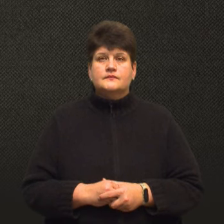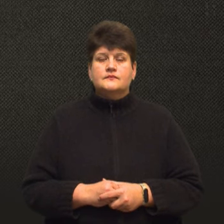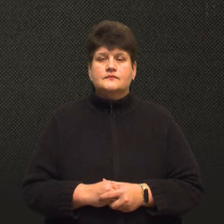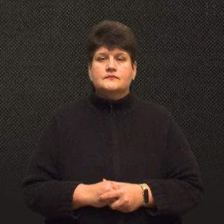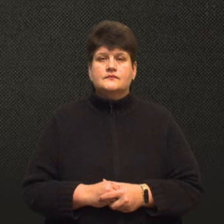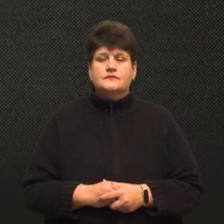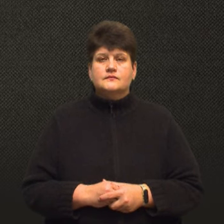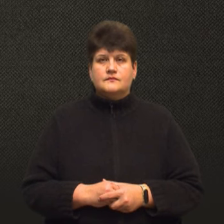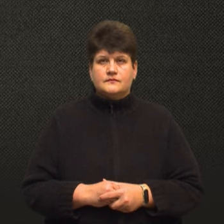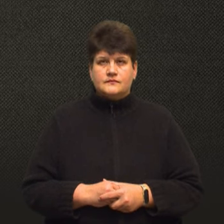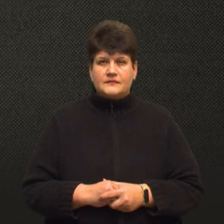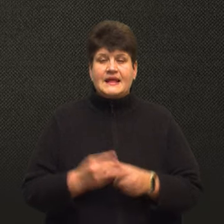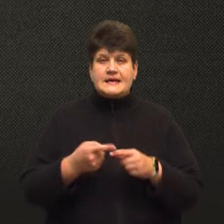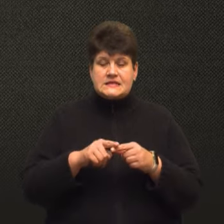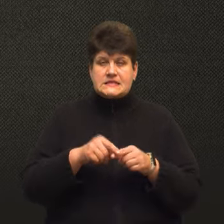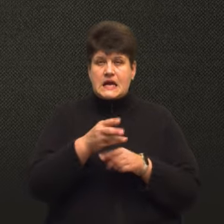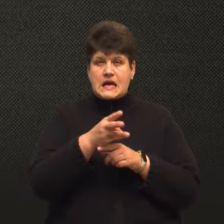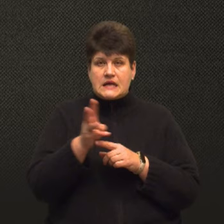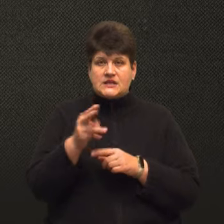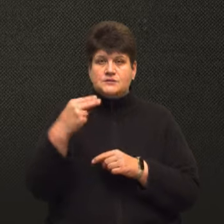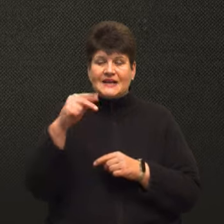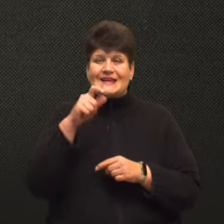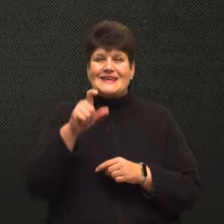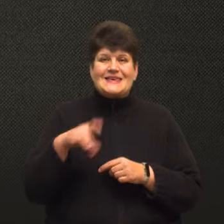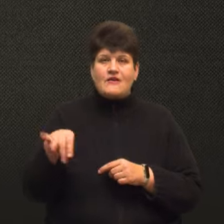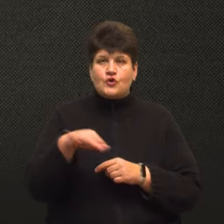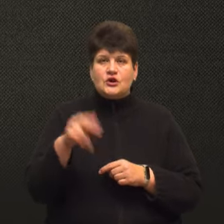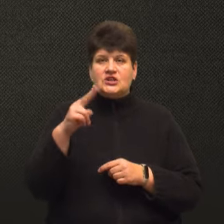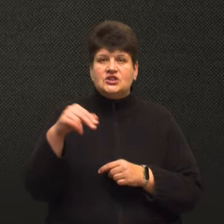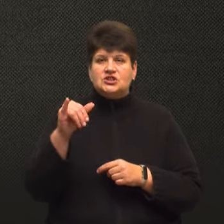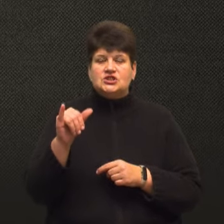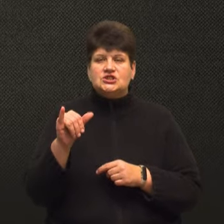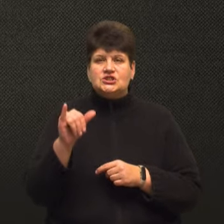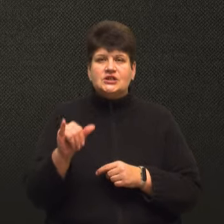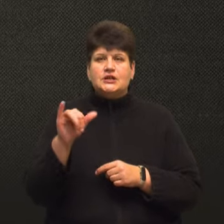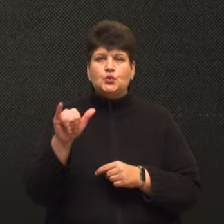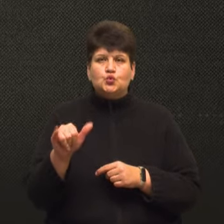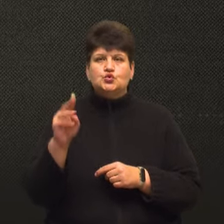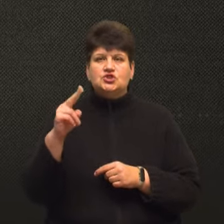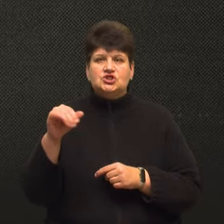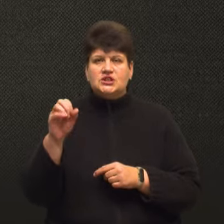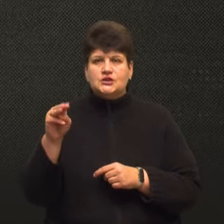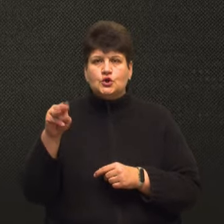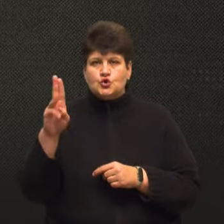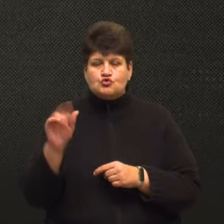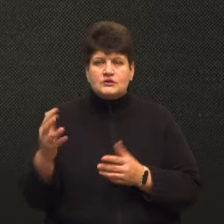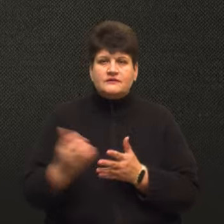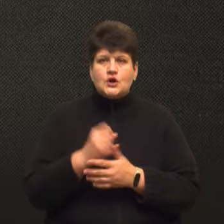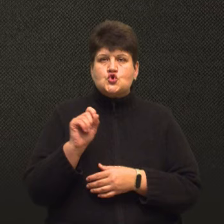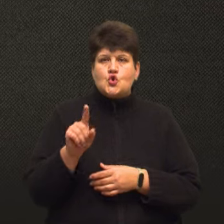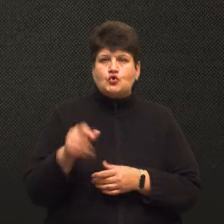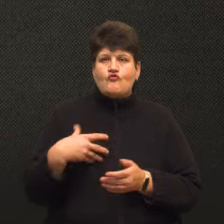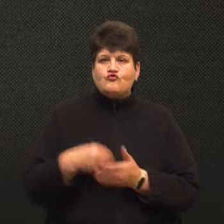Тернопіль це кадри з чемпіонату Європи з дуджицу в загребі де тернополянка Алла кошнір виборола золото у своїй ваговій